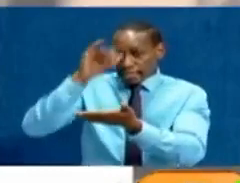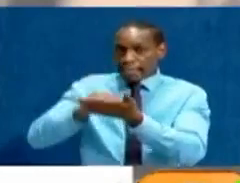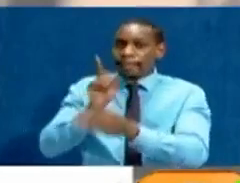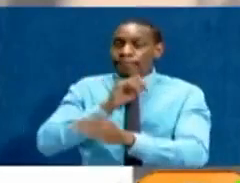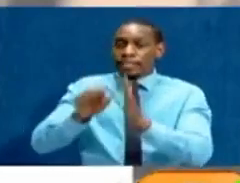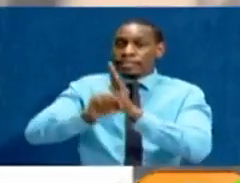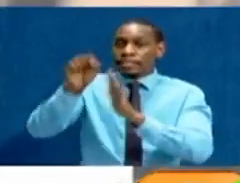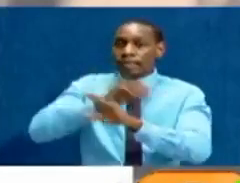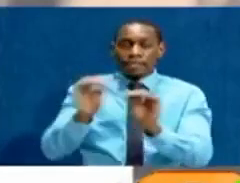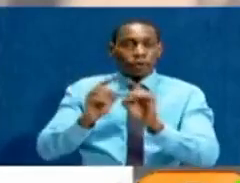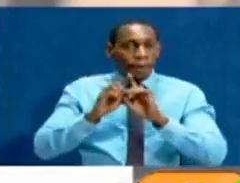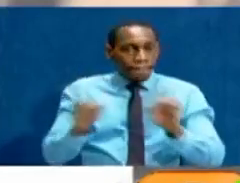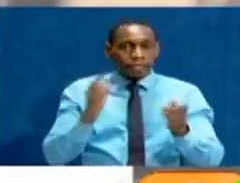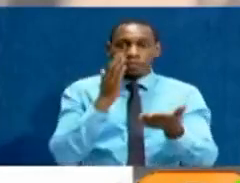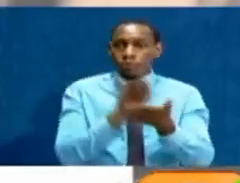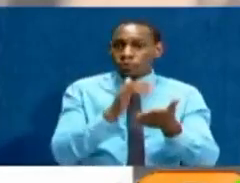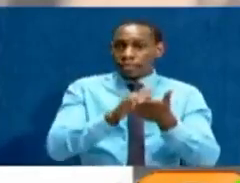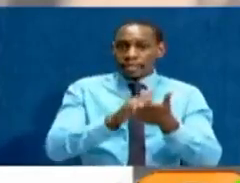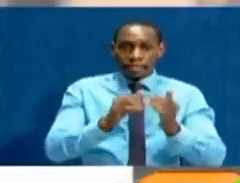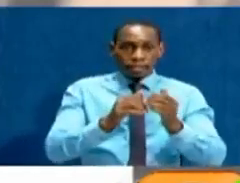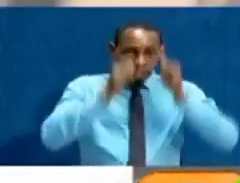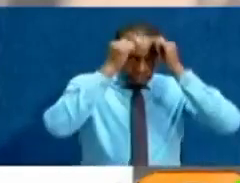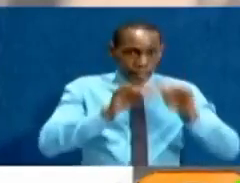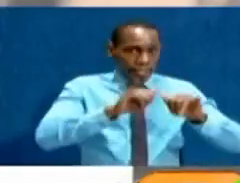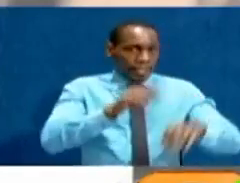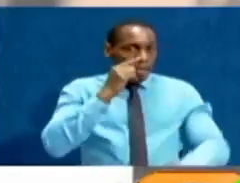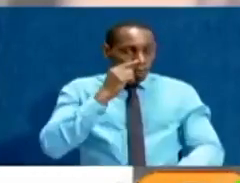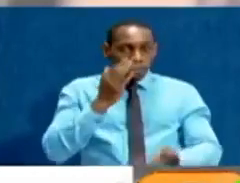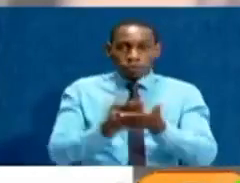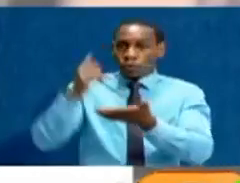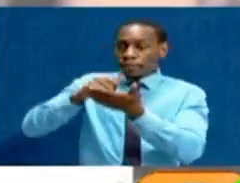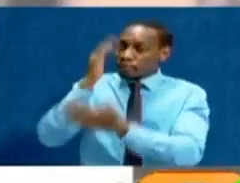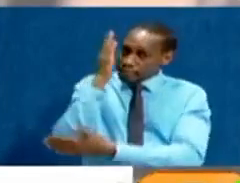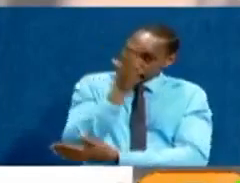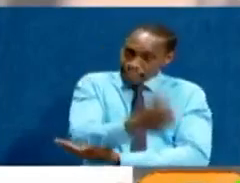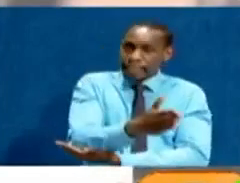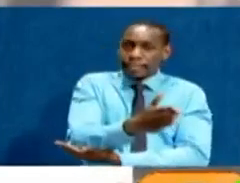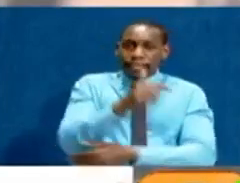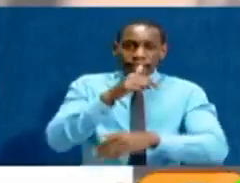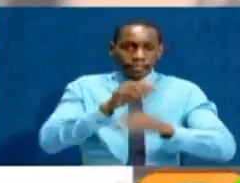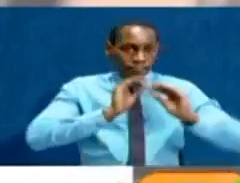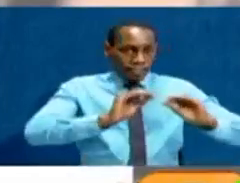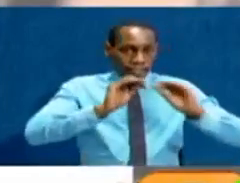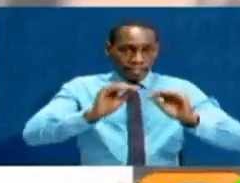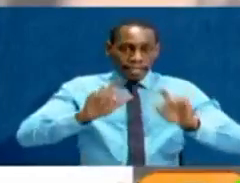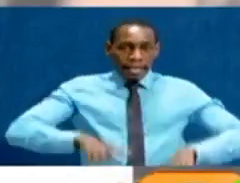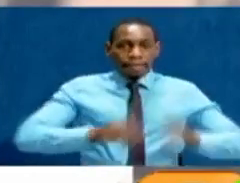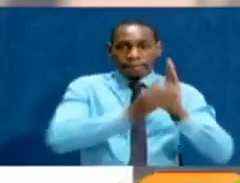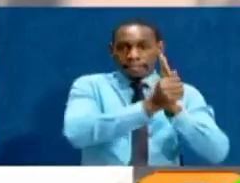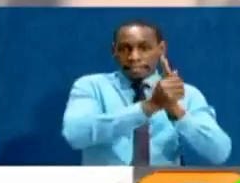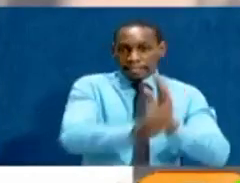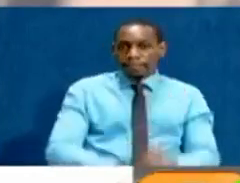kumaliza mtaala, bali katika kuhakikisha kwamba wanafunzi walioko nyumbani wanahusishwa moja kwa moja katika mafunzo ya maisha.